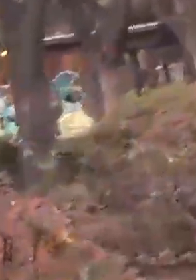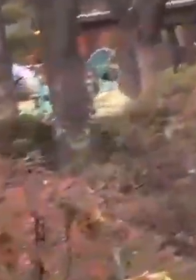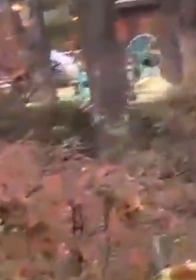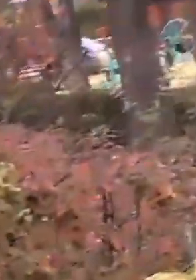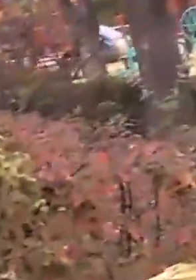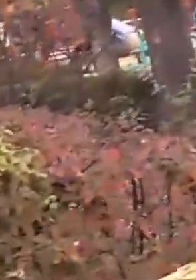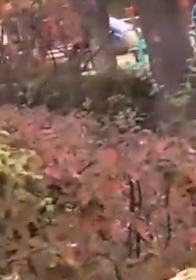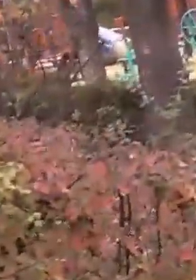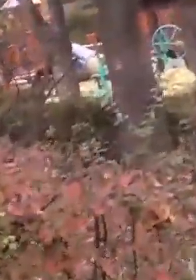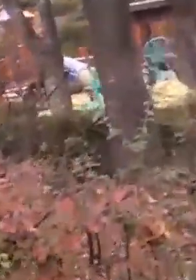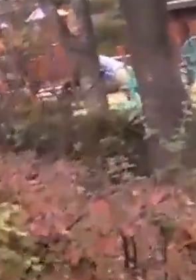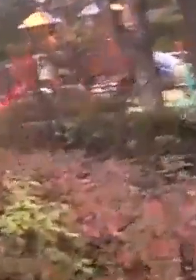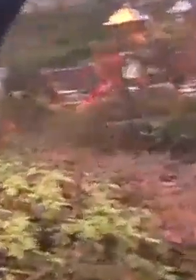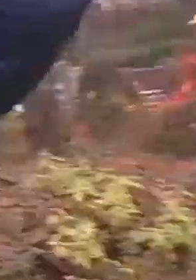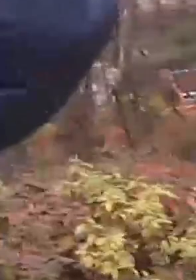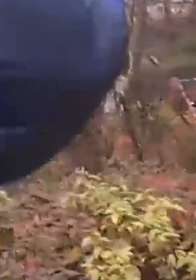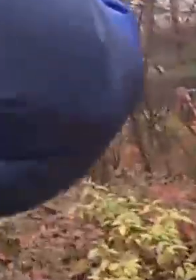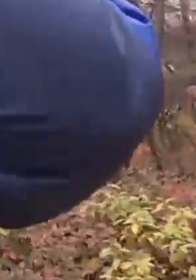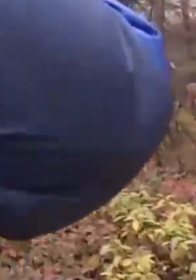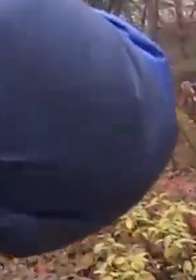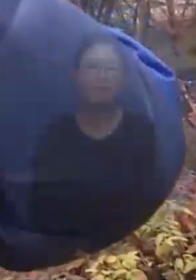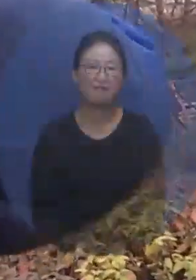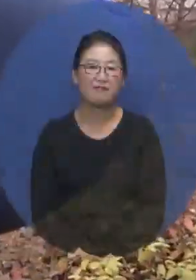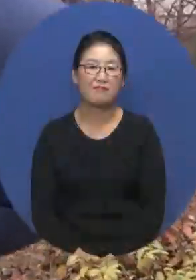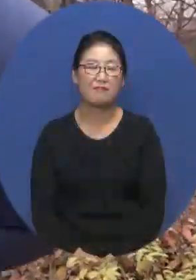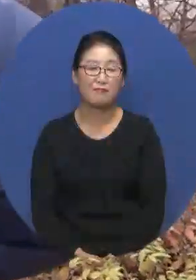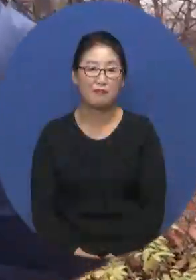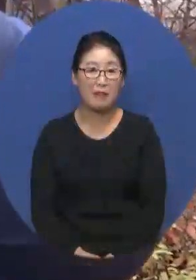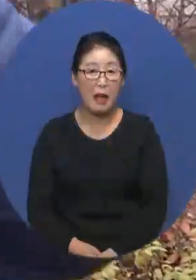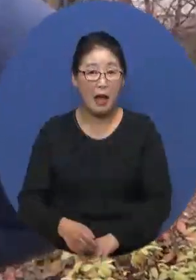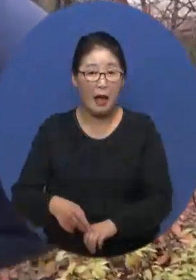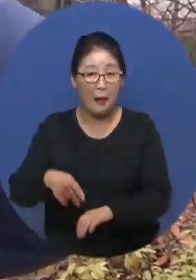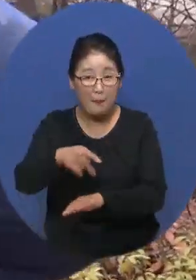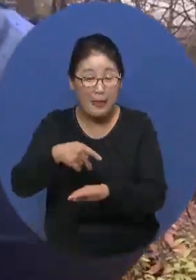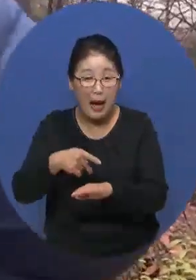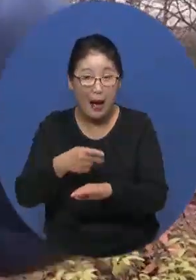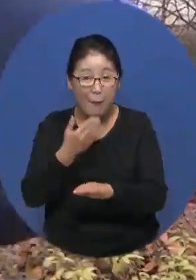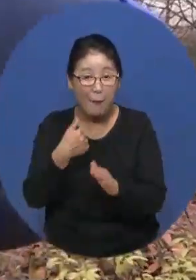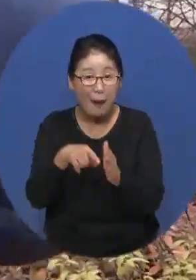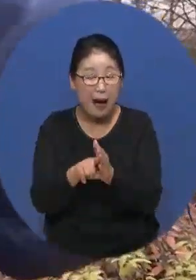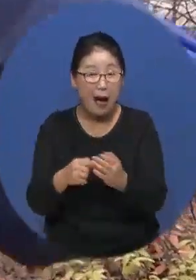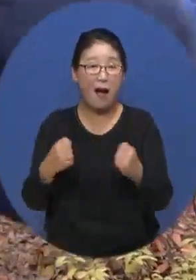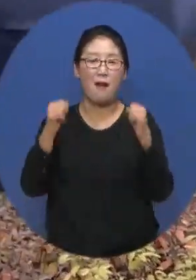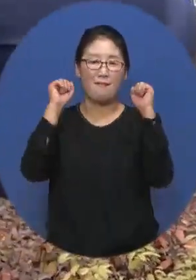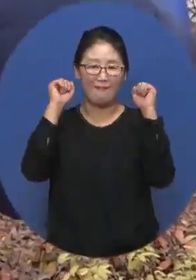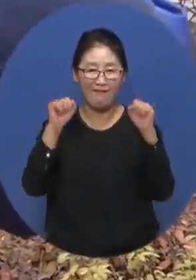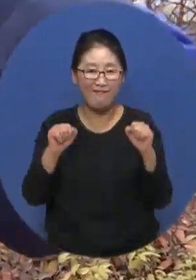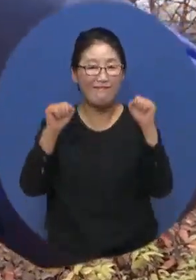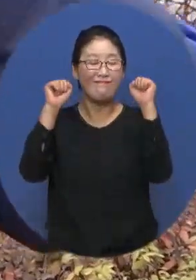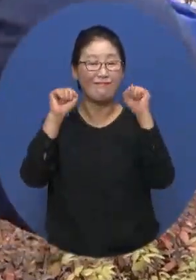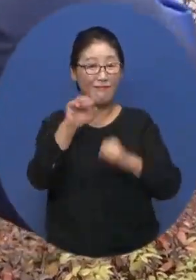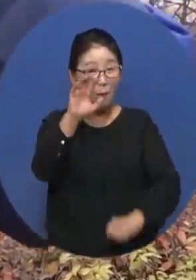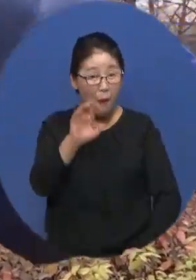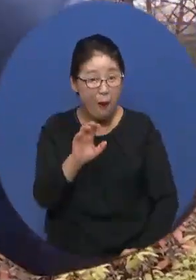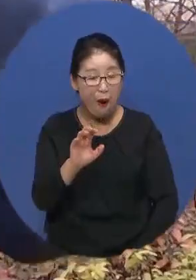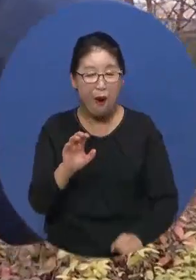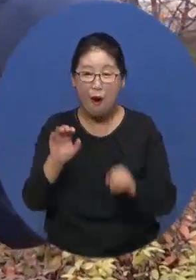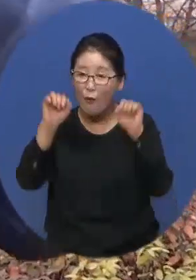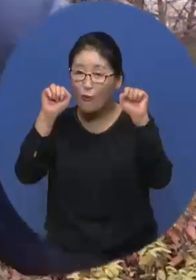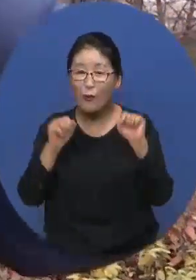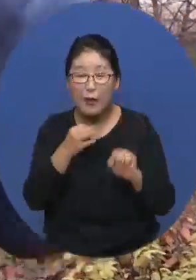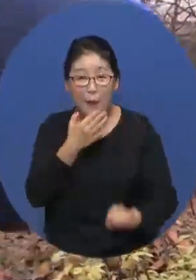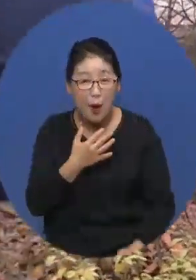잘했어요, 진수 씨. 네. 피자 먹으려고 잇몸을 이렇게 했어요? 네. 운동하는 거 힘들지 않았어요? 안